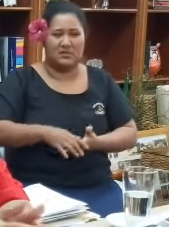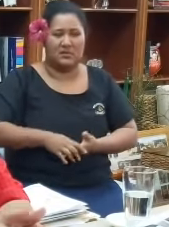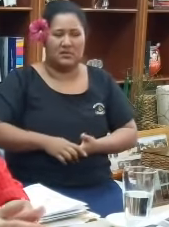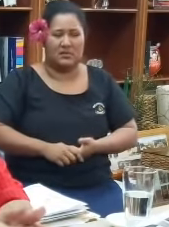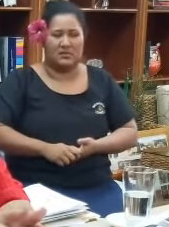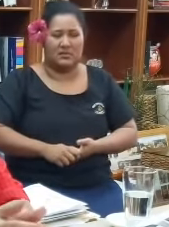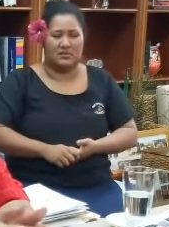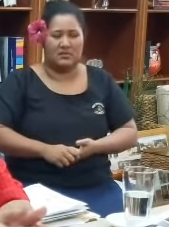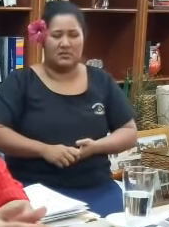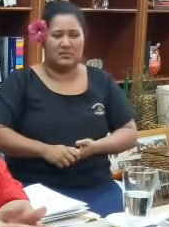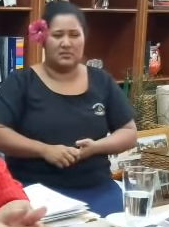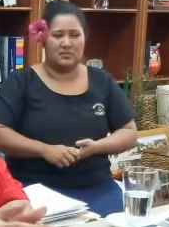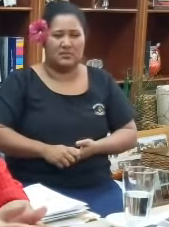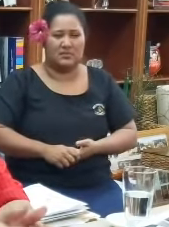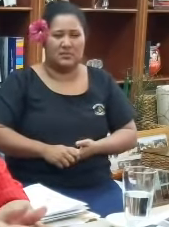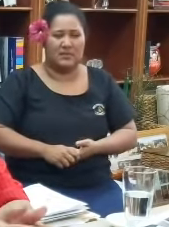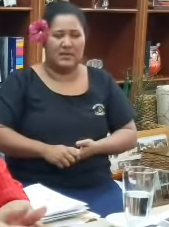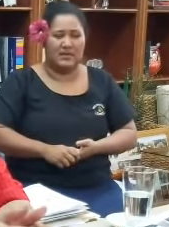maso ko e